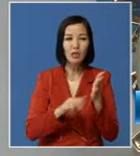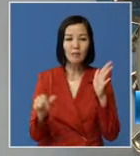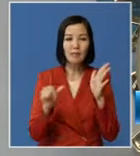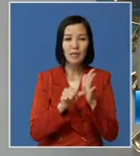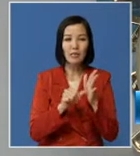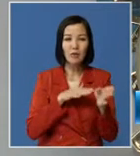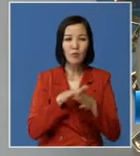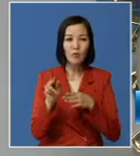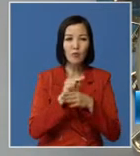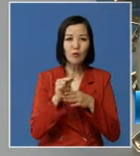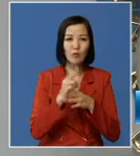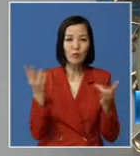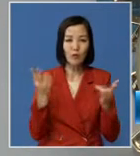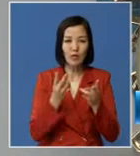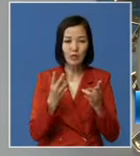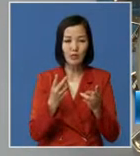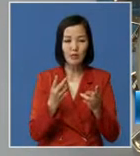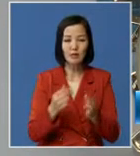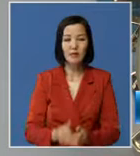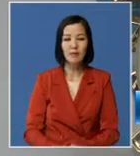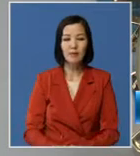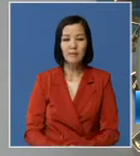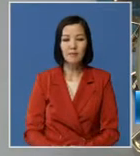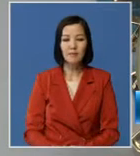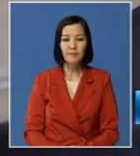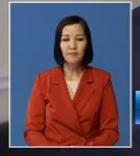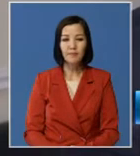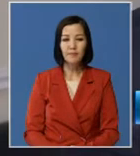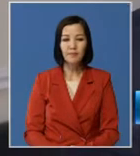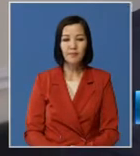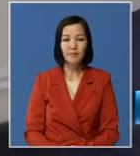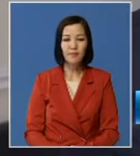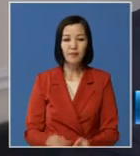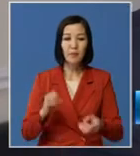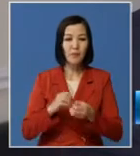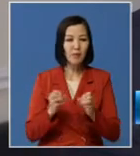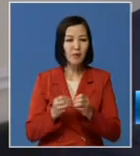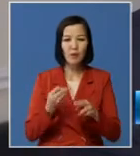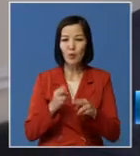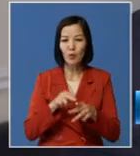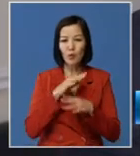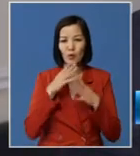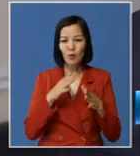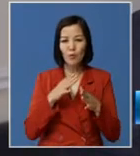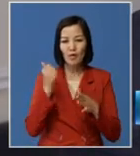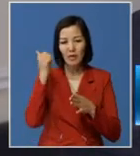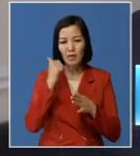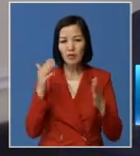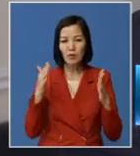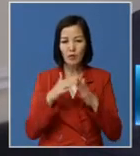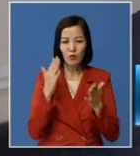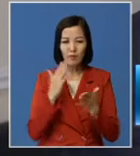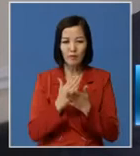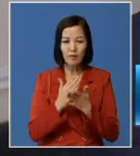Олардың 76-сы күрделі жөндеуді қажет етеді екен. Проблемалар өте көп. Ол қаламыздағы апаттық жағдайдағы үйлер